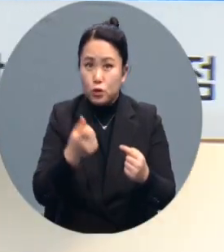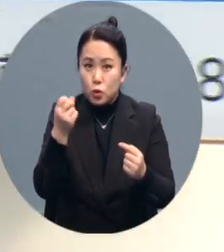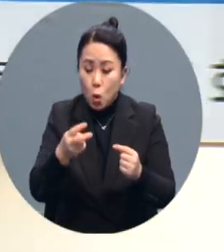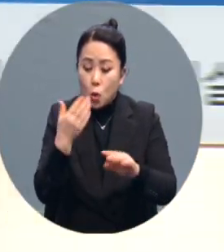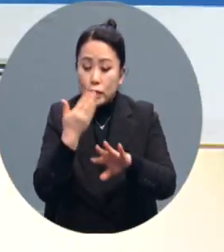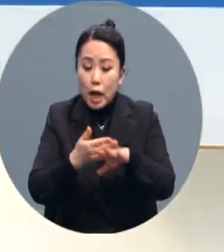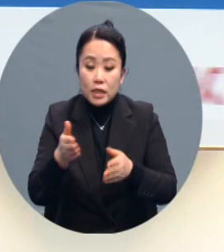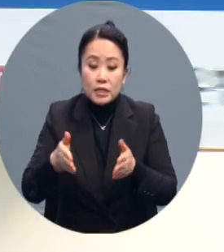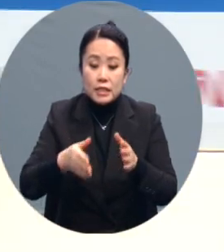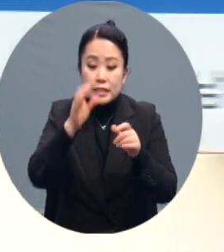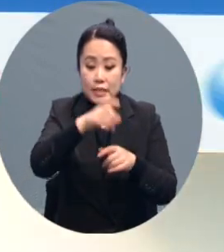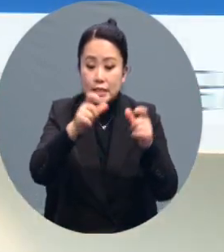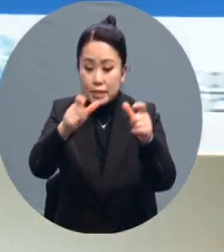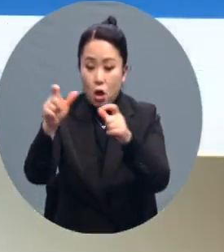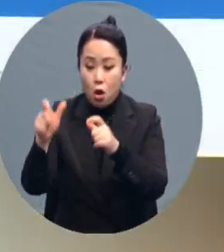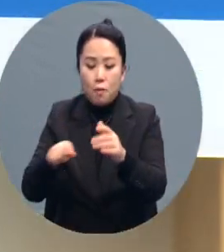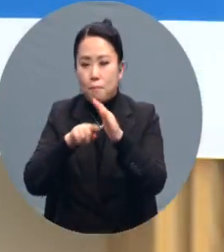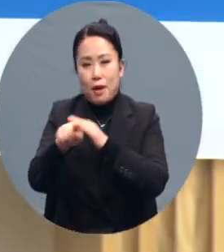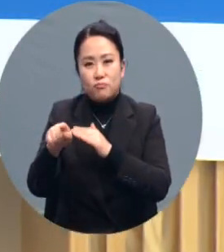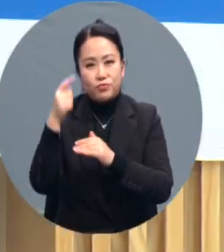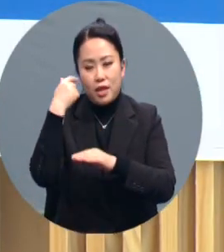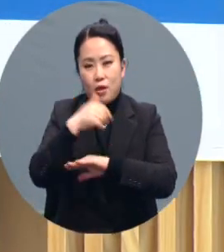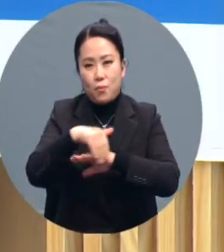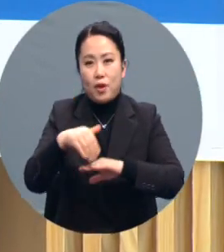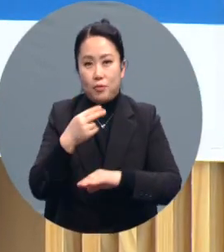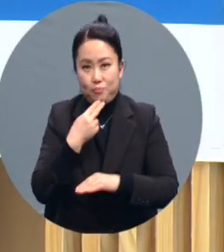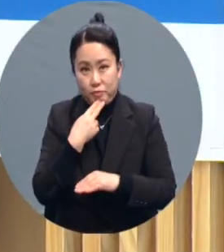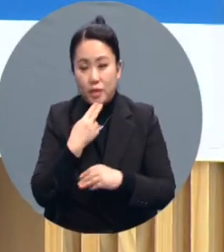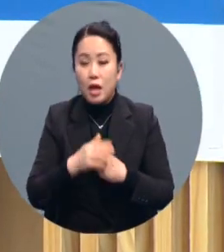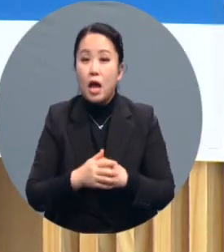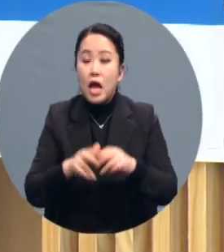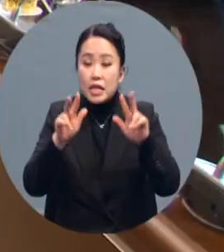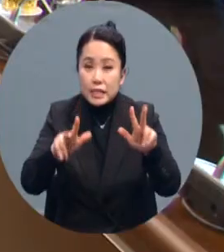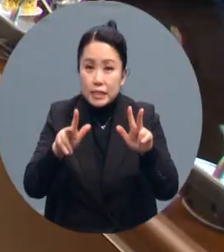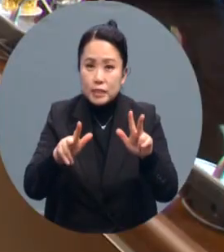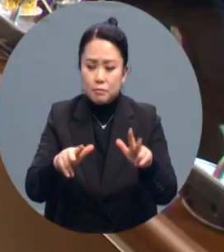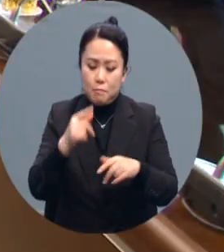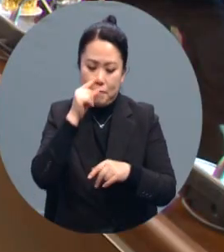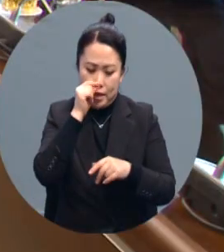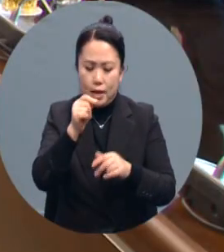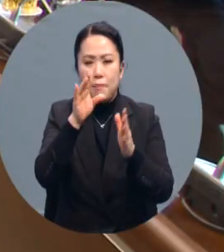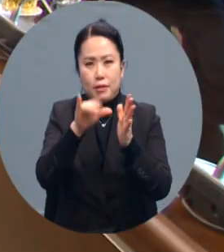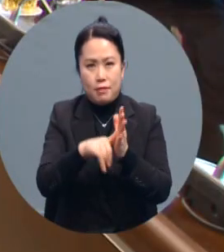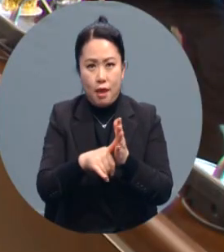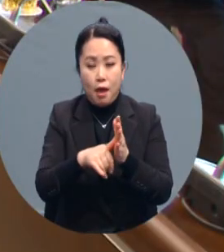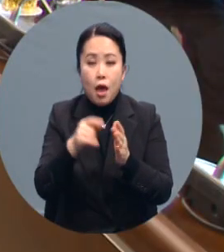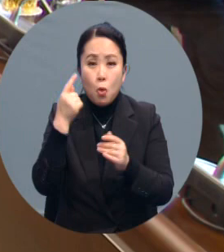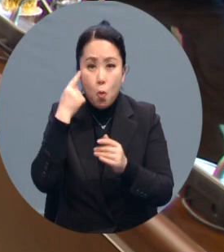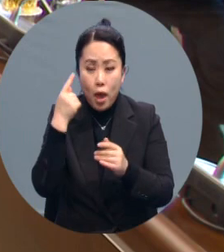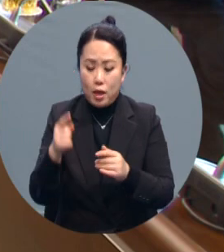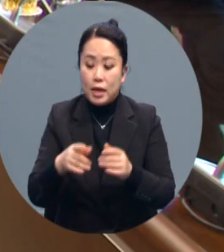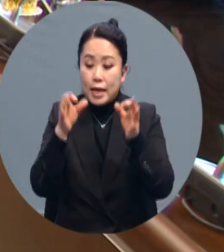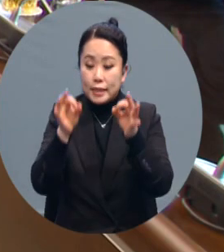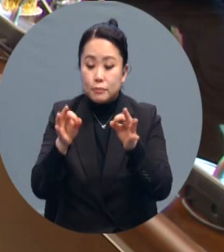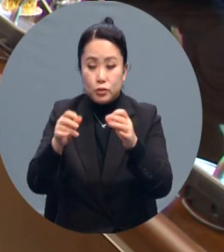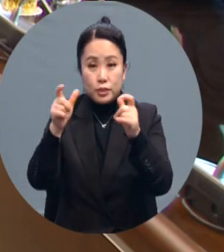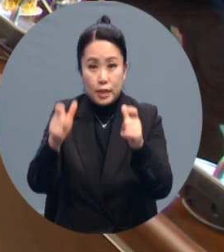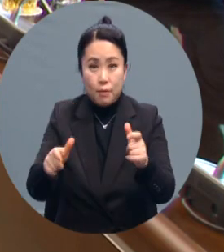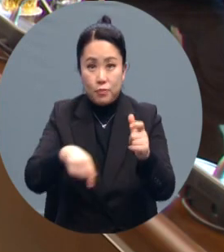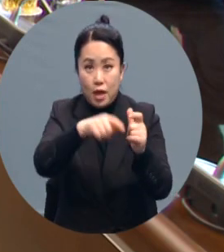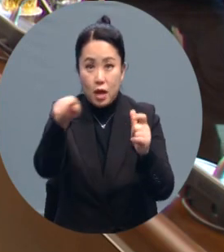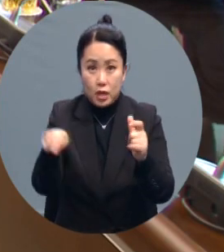없습니다. 현재 금융권, 은행업계는 긴장감이 높아진 민감한 시기. 금융당국이 지난해 말부터